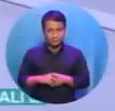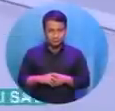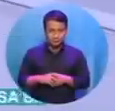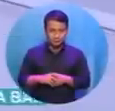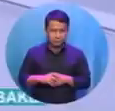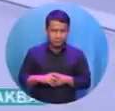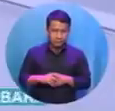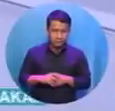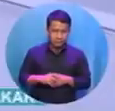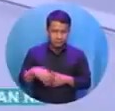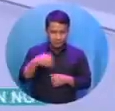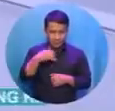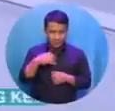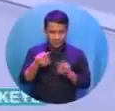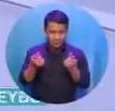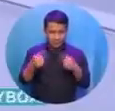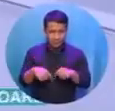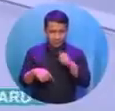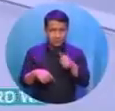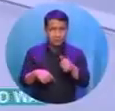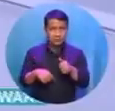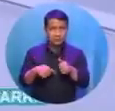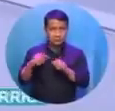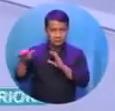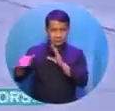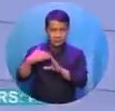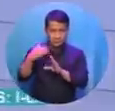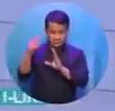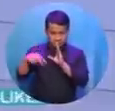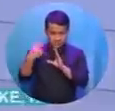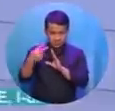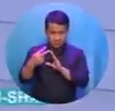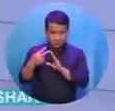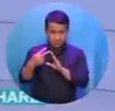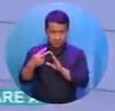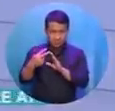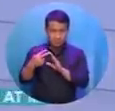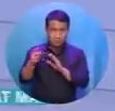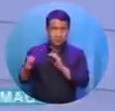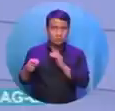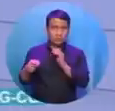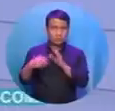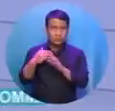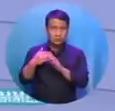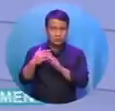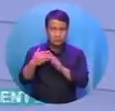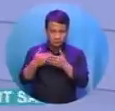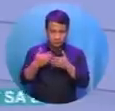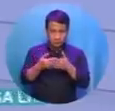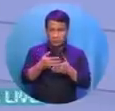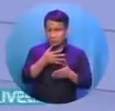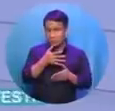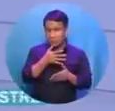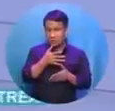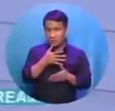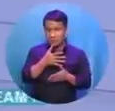po dito, sila po ay nagpadala ng video sa amin nung naghihingalo po po yung kanilang